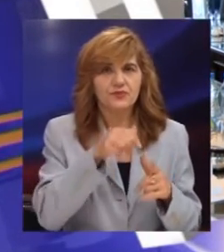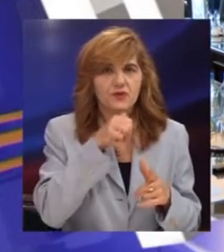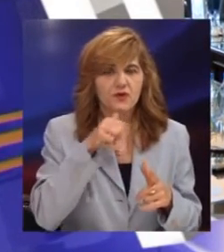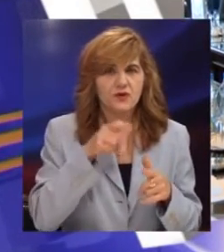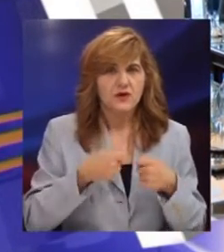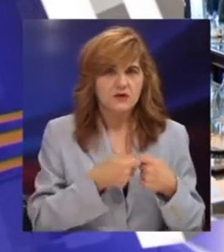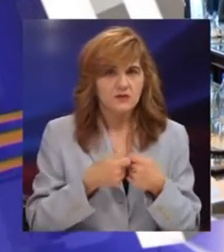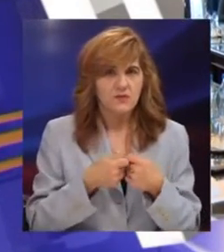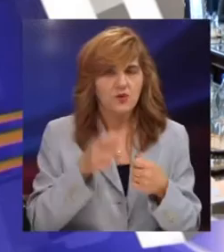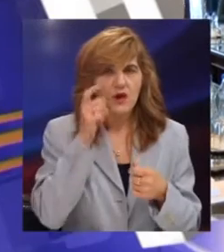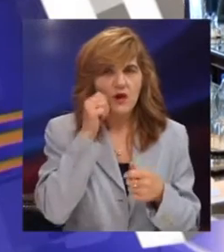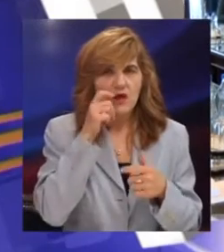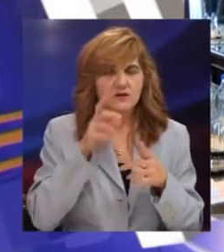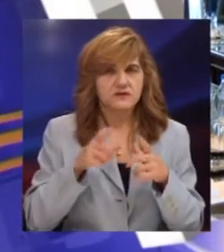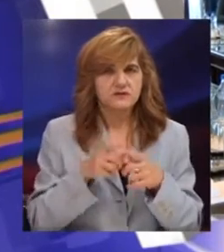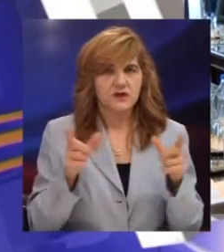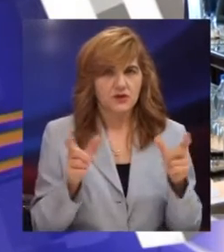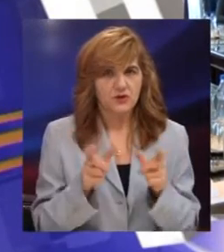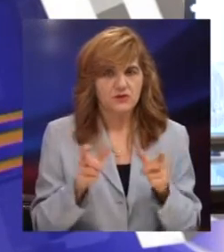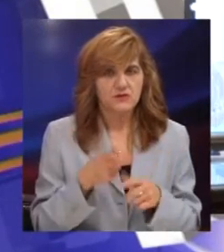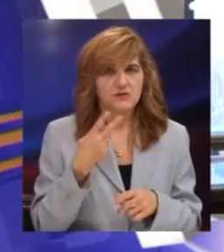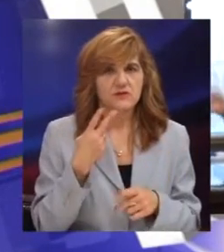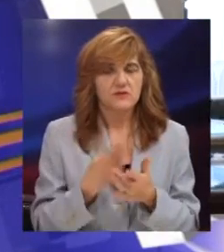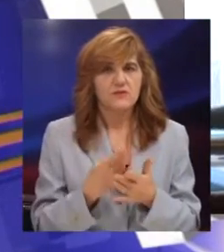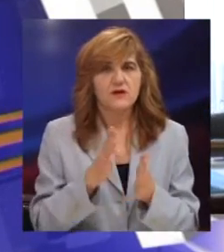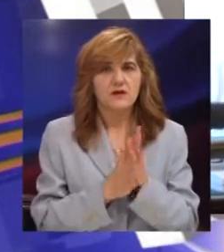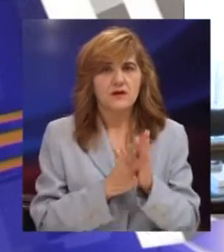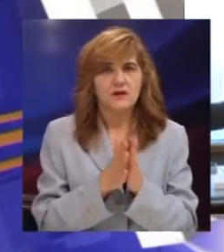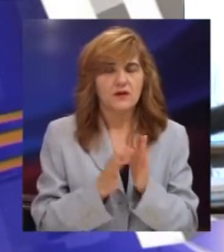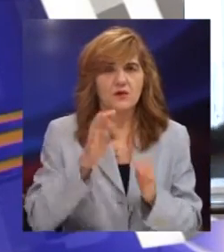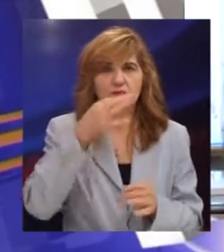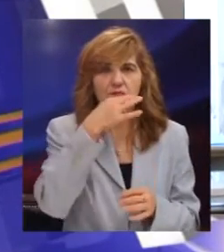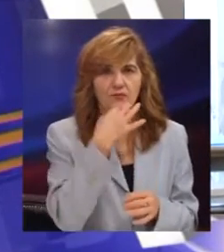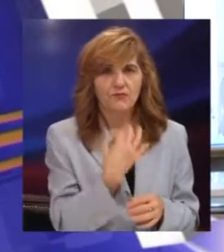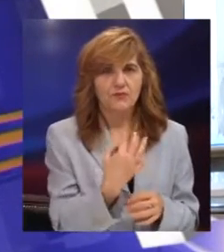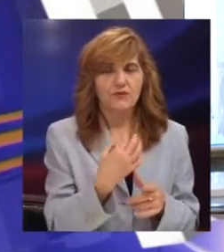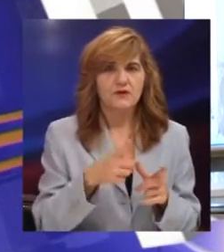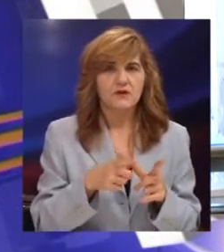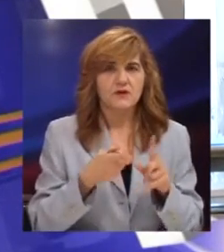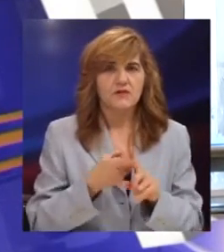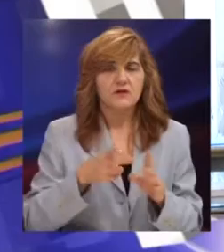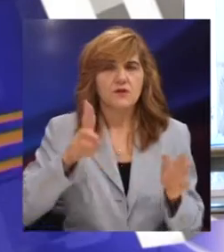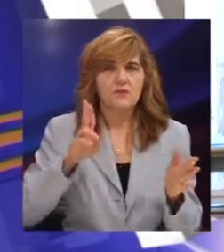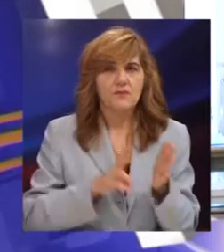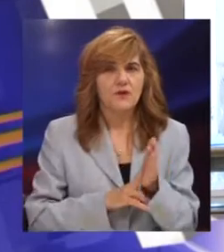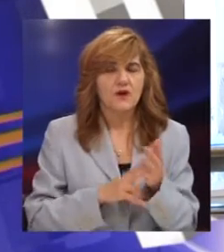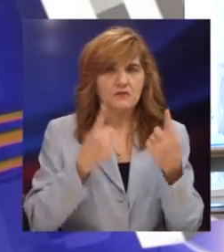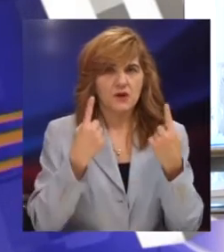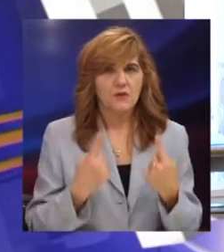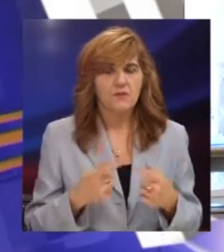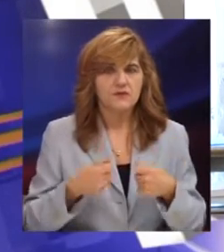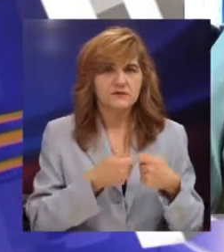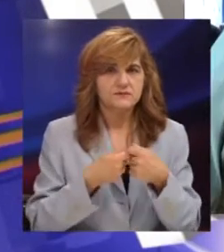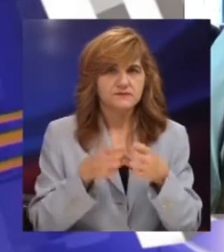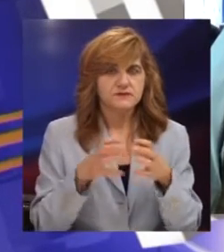Zbornik Nacionalni savjeti nacionalnih manjina i kultura 2 sadrži radove o aktualnim pitanjima u vezi sa političkim i pravnim položajem